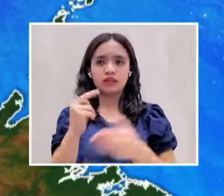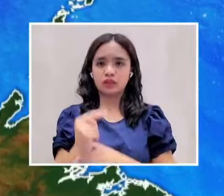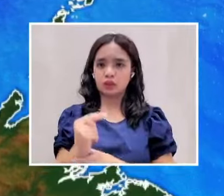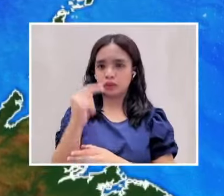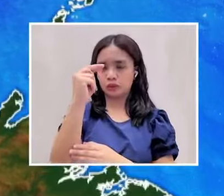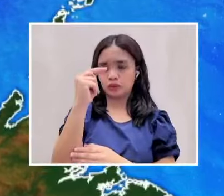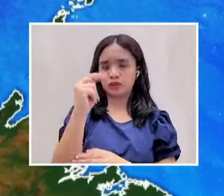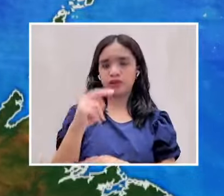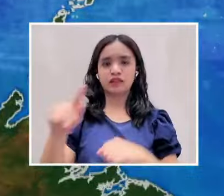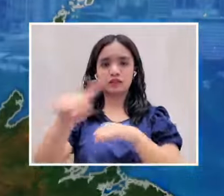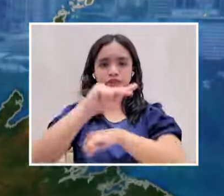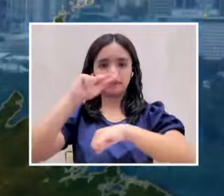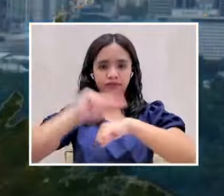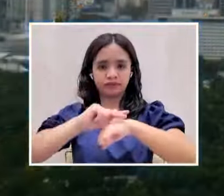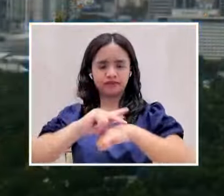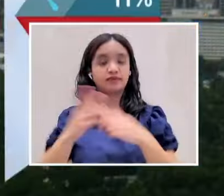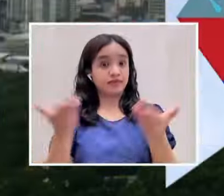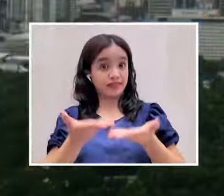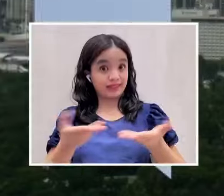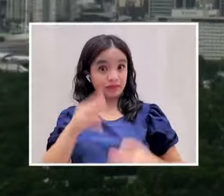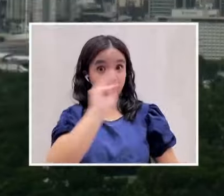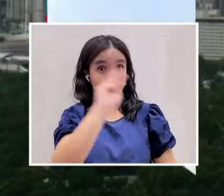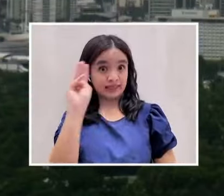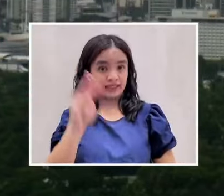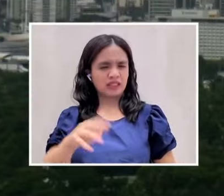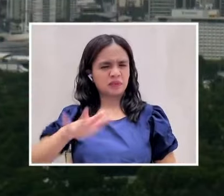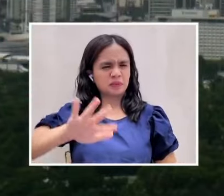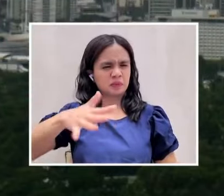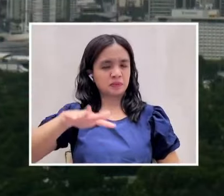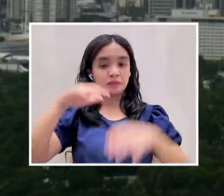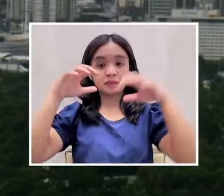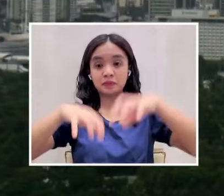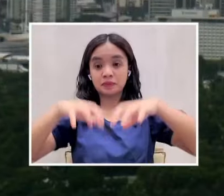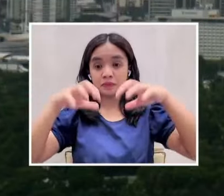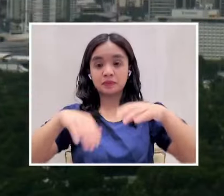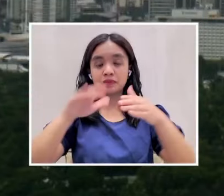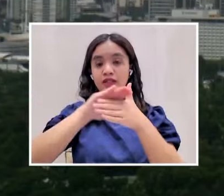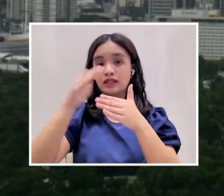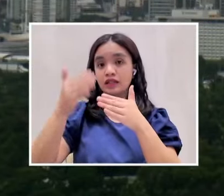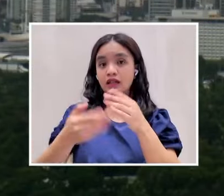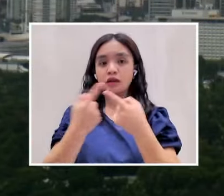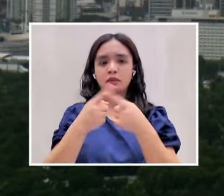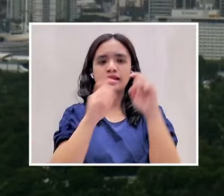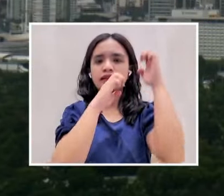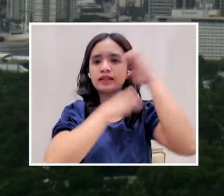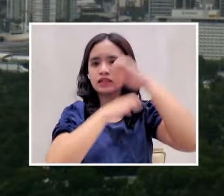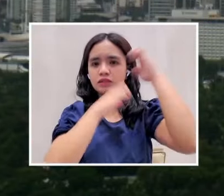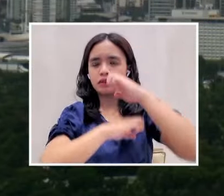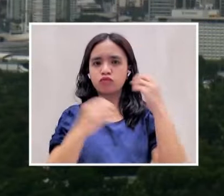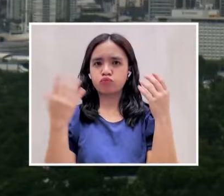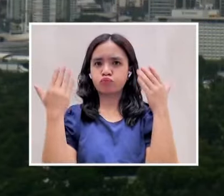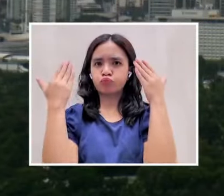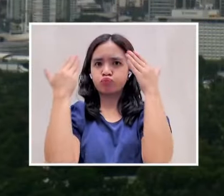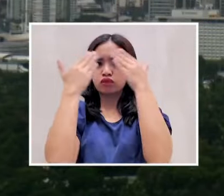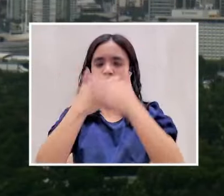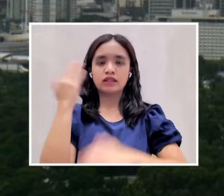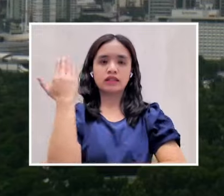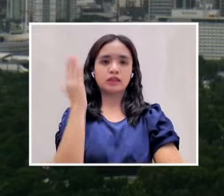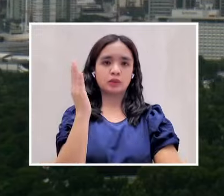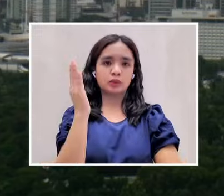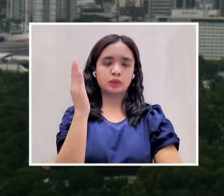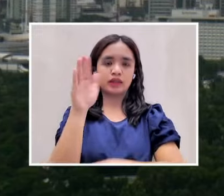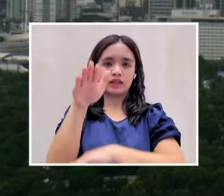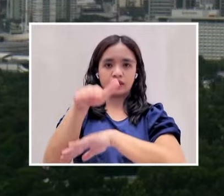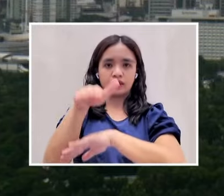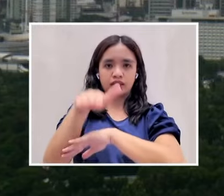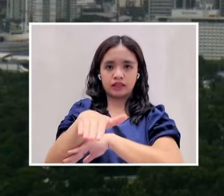Panay. Tayo po sa Metro Manila, mababa ang tsansa ng ulan ngayong weekend pero aasahan ng pagkulimlim sa tanghali at hapon ng Sabado